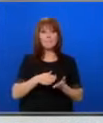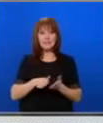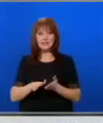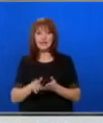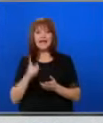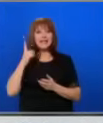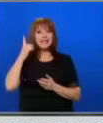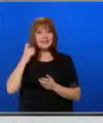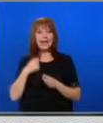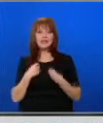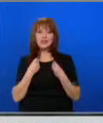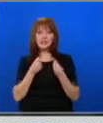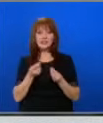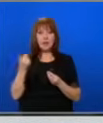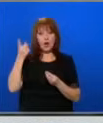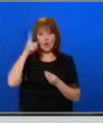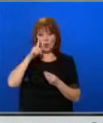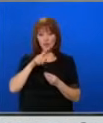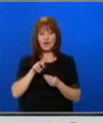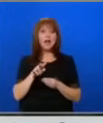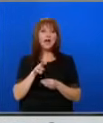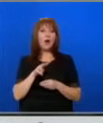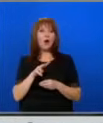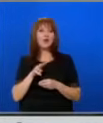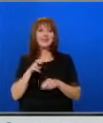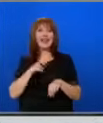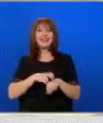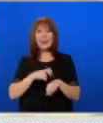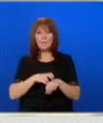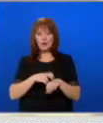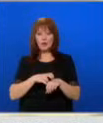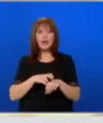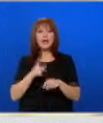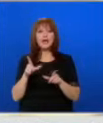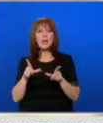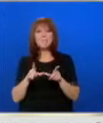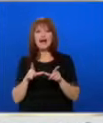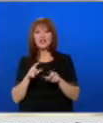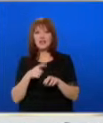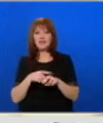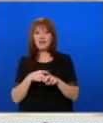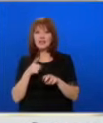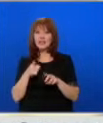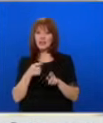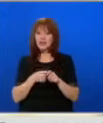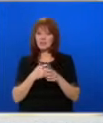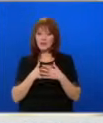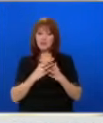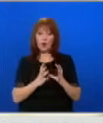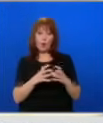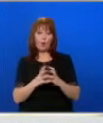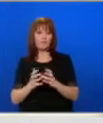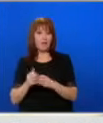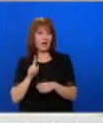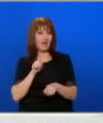бъде даден утре от най-успешната дама в историята на италианските ски Дебора Компаньони и Марк Жирардели. Те ще сформират свои отбори и в